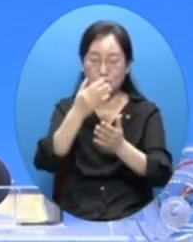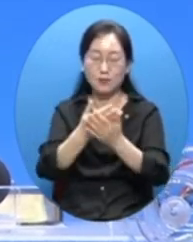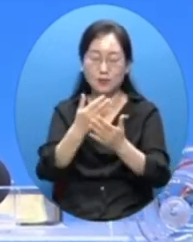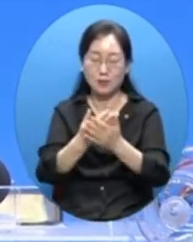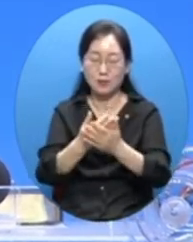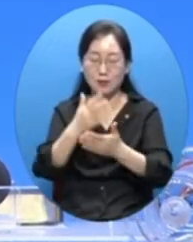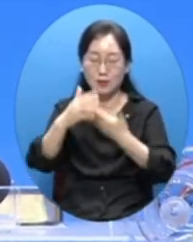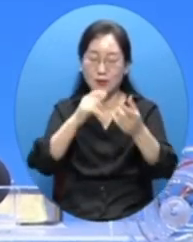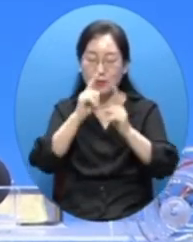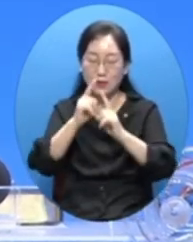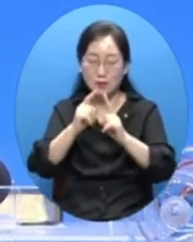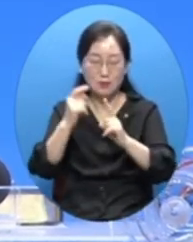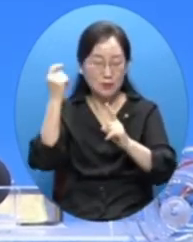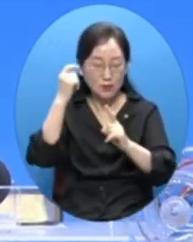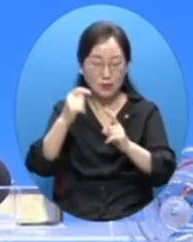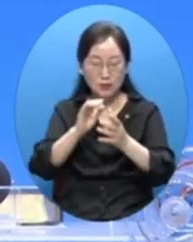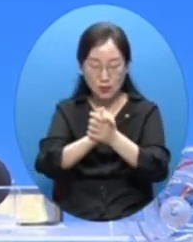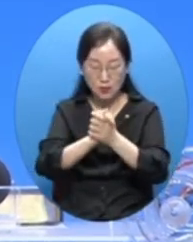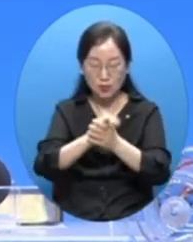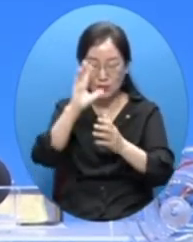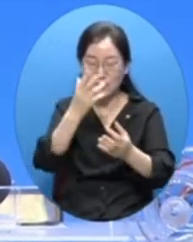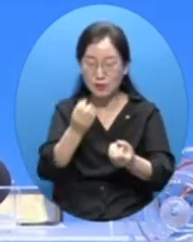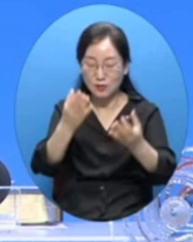말씀 들을 때, 기도할 때, 성찬에 참여할 때